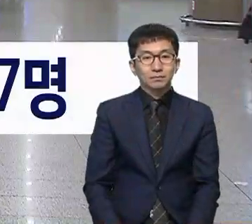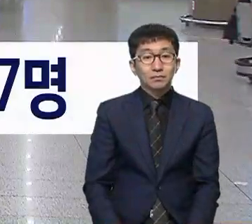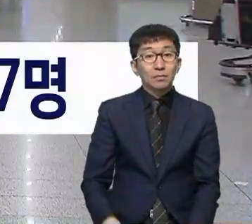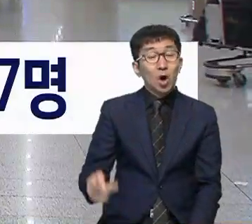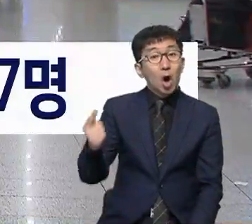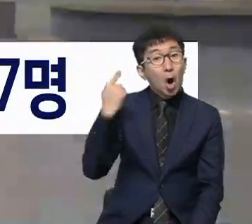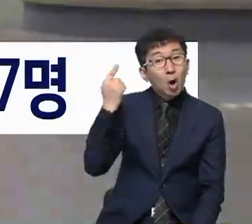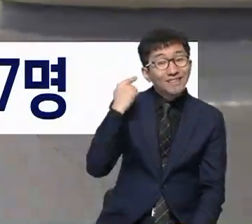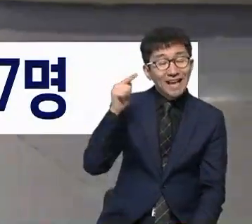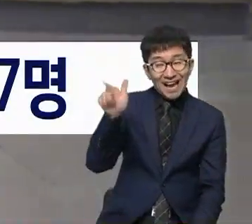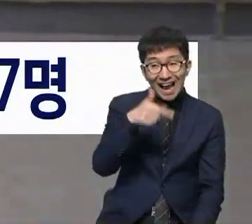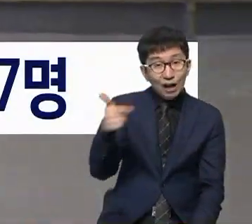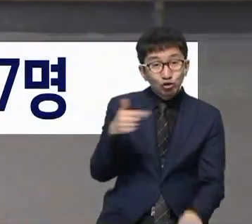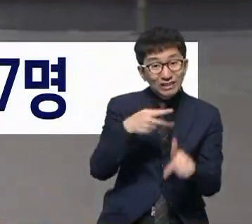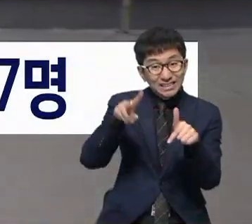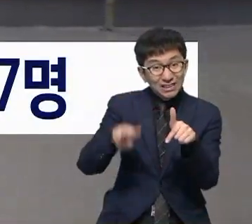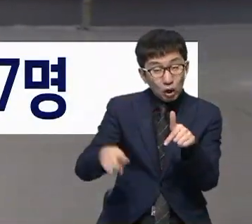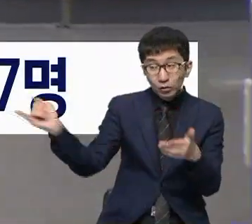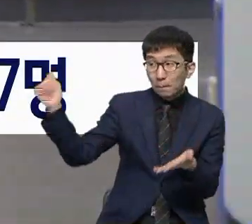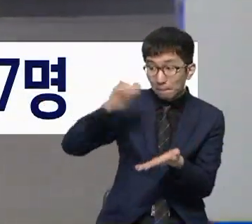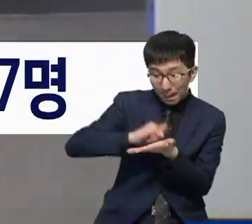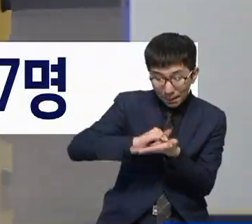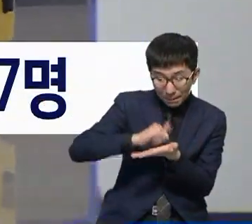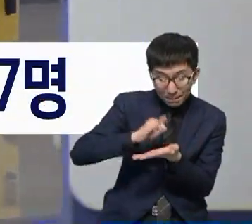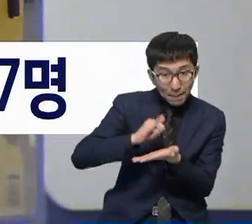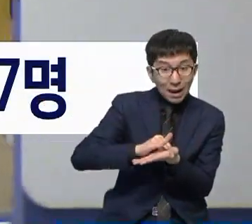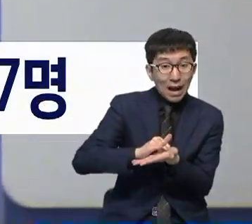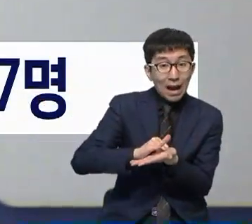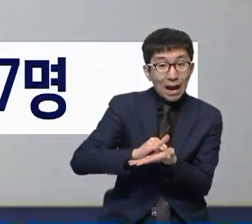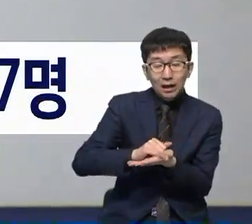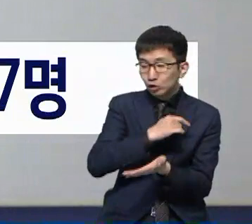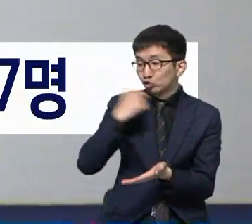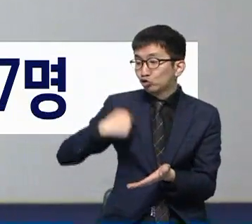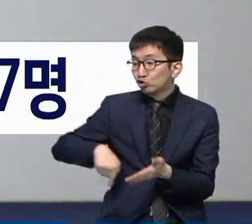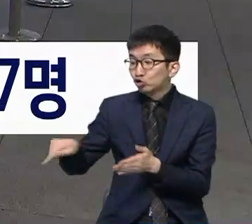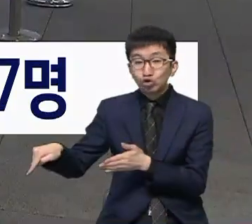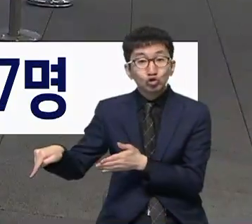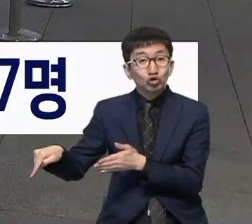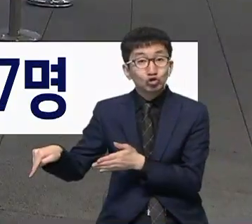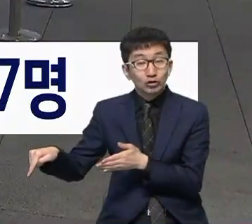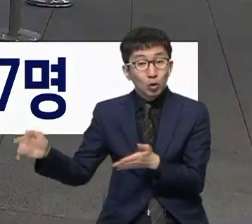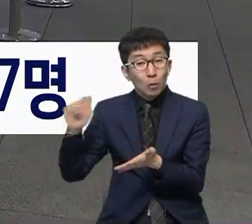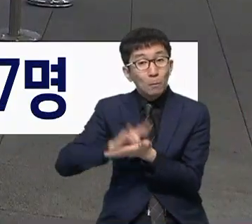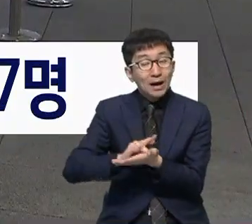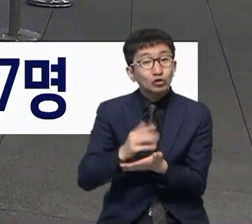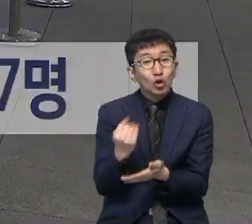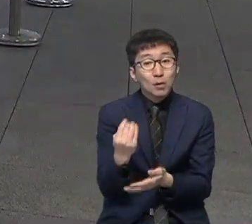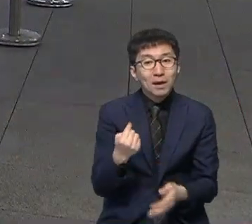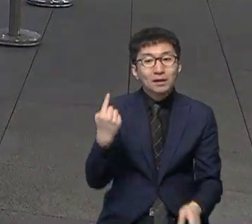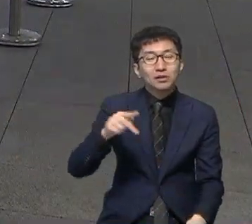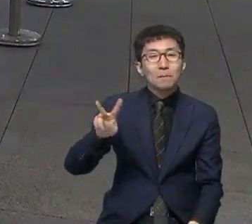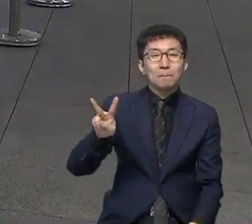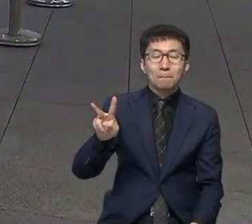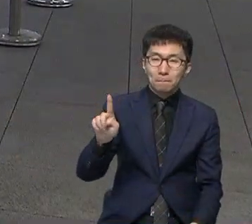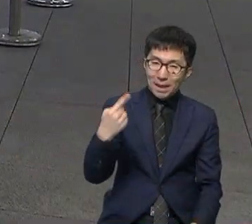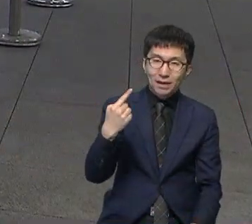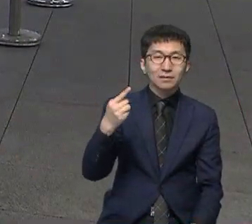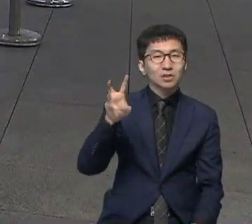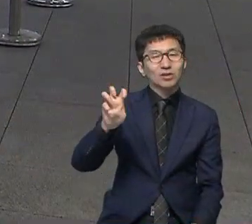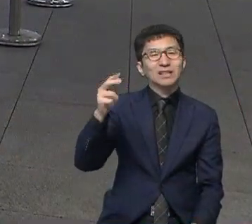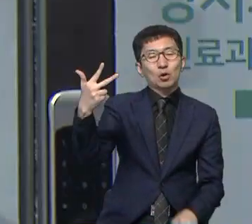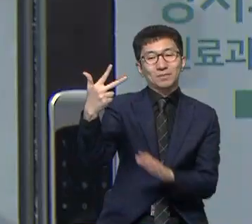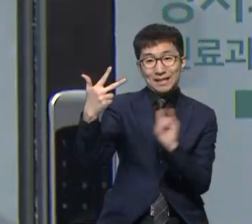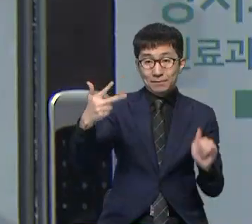어제 하루 인천국제공항을 통해 입국한 승객은 그제보다 85명 는 1,137명입니다. 이